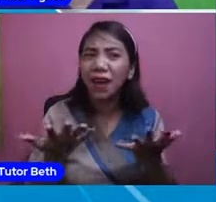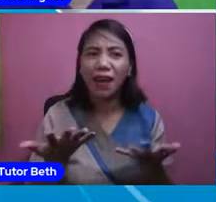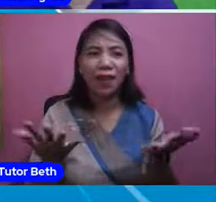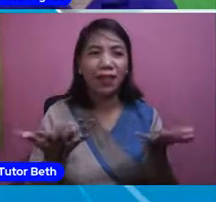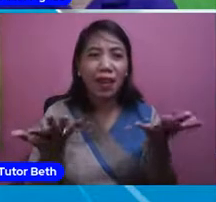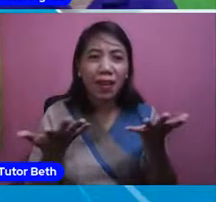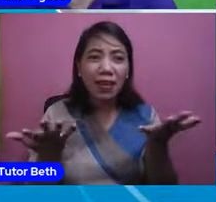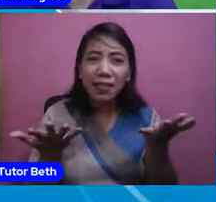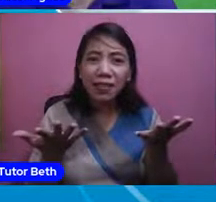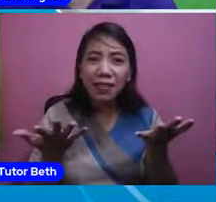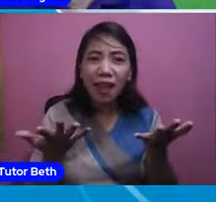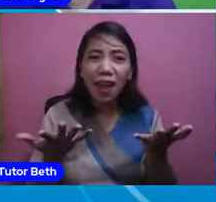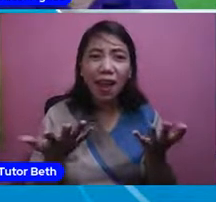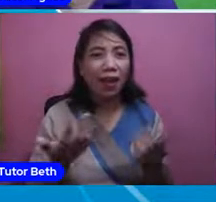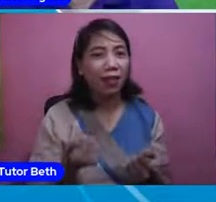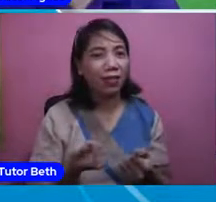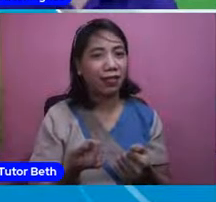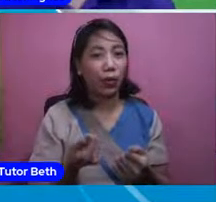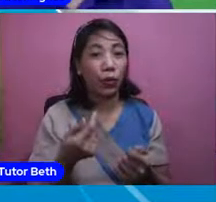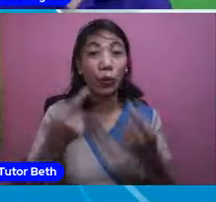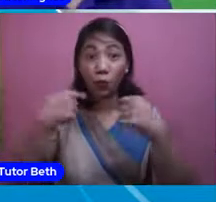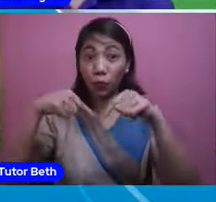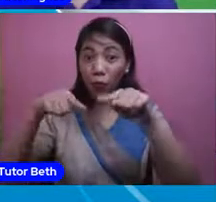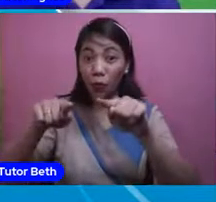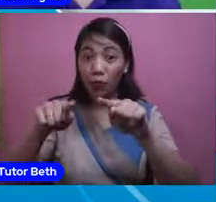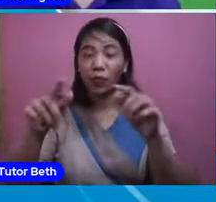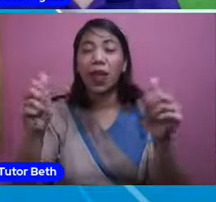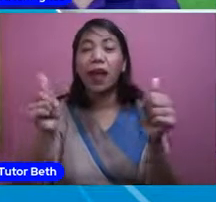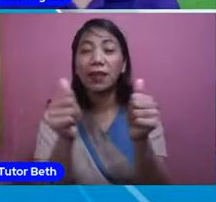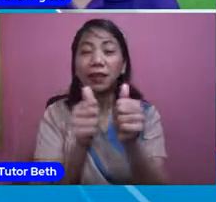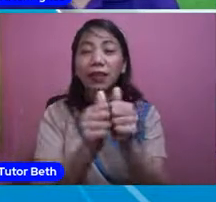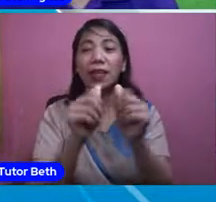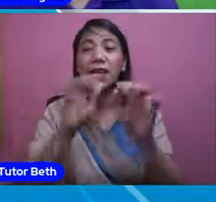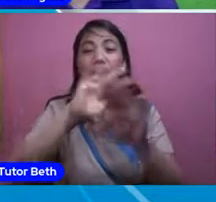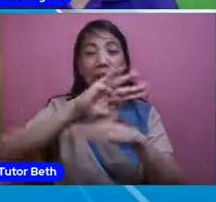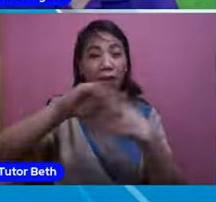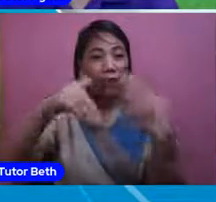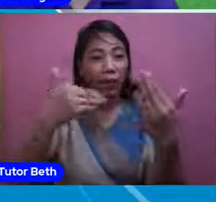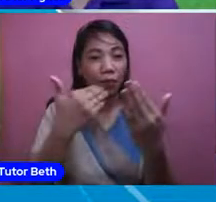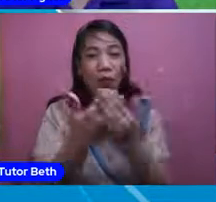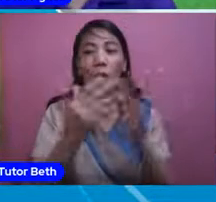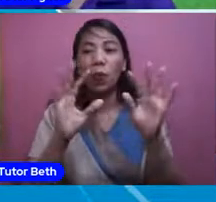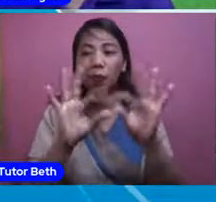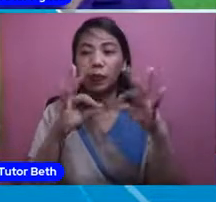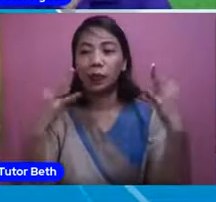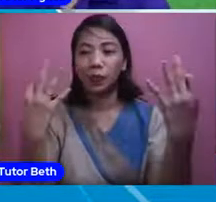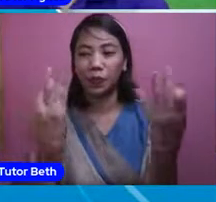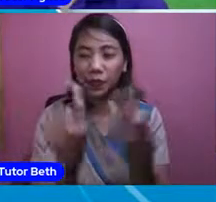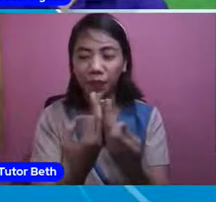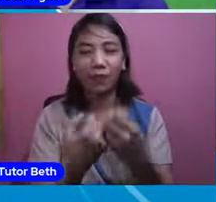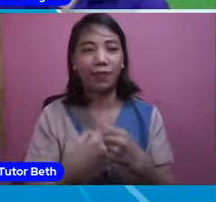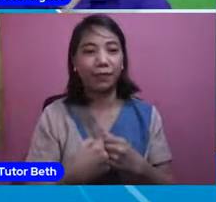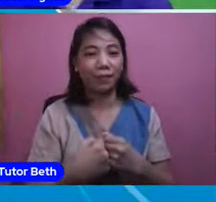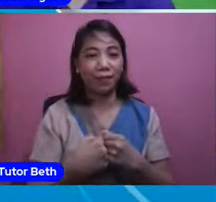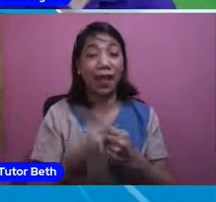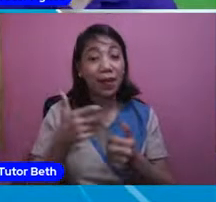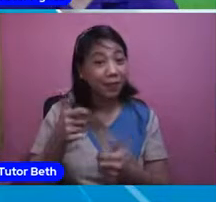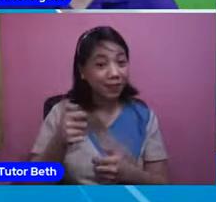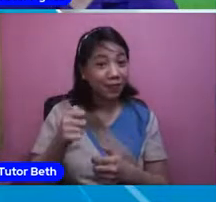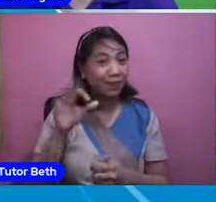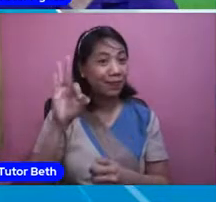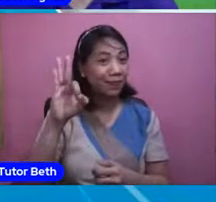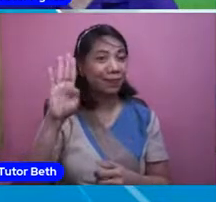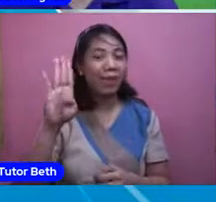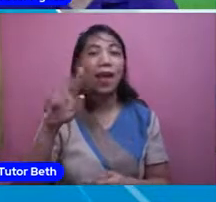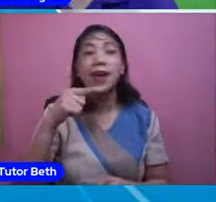lagi kayo, buong pamilya, nagpupunta kayo doon. Sige nga, i-comment nyo nga yung sagot nyo. Okay, sabi ni